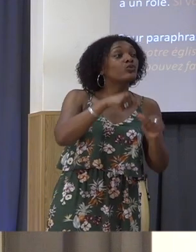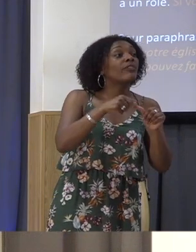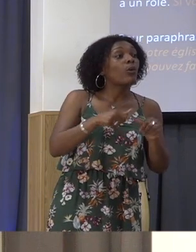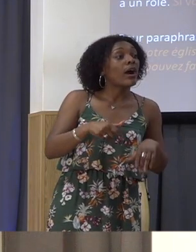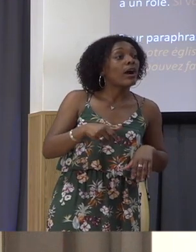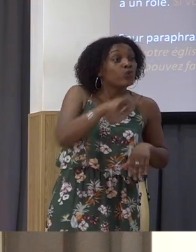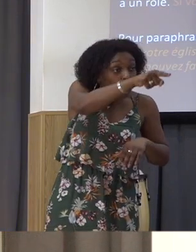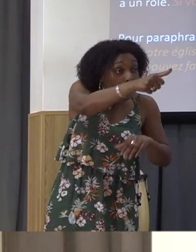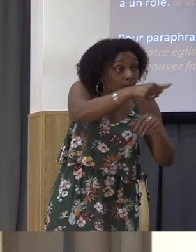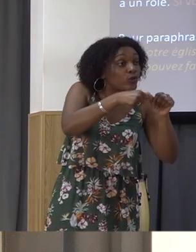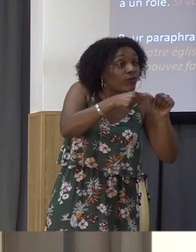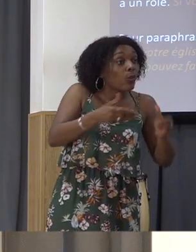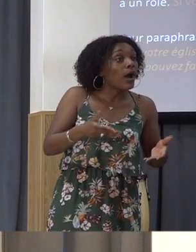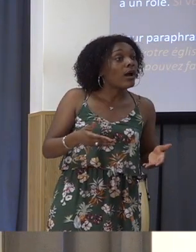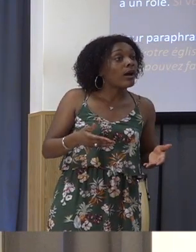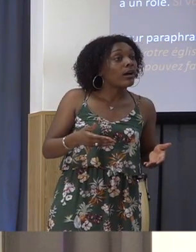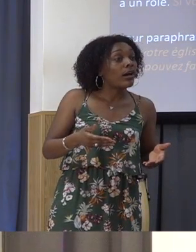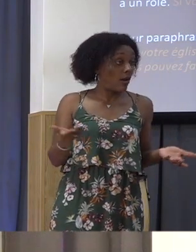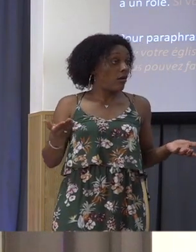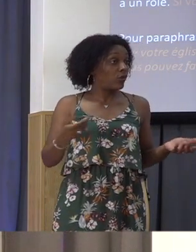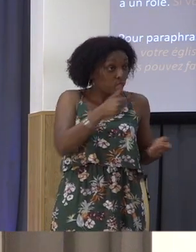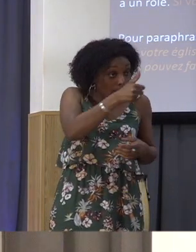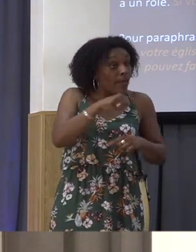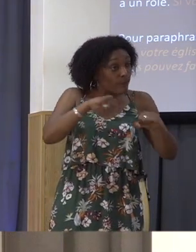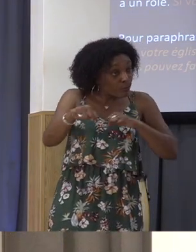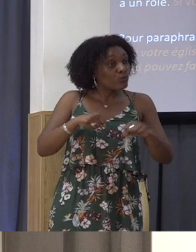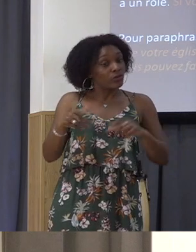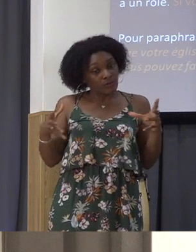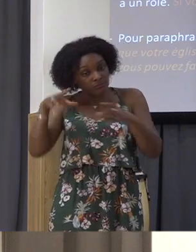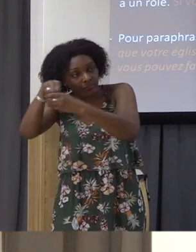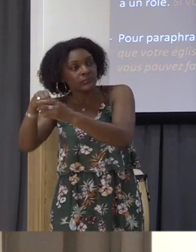il n'y a pas beaucoup de choses à faire. On est trop nombreux pour les choses qu'il y a à faire dans l'Église.